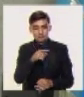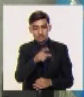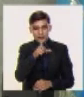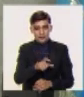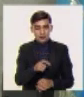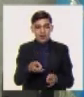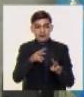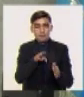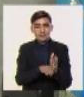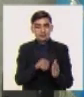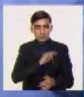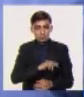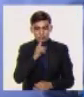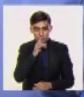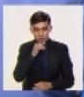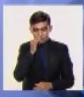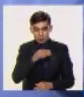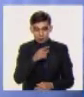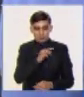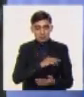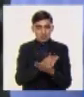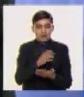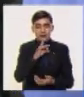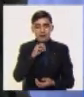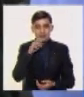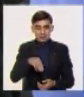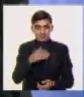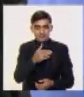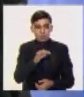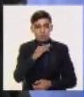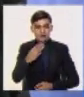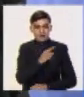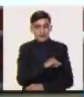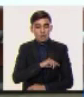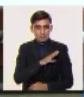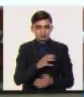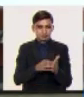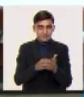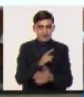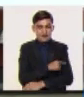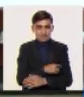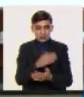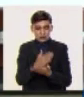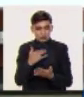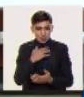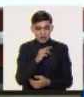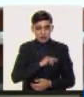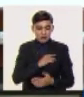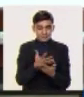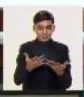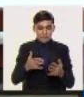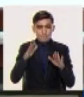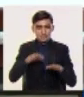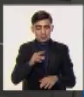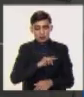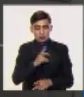работник остался без работы, мы говорить не можем. По словам Рахата Дюсембаева, в скорой помощи хроническая нехватка врачей, и многие работают в нескольких